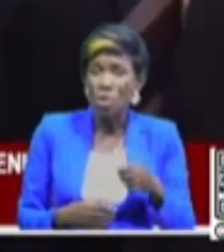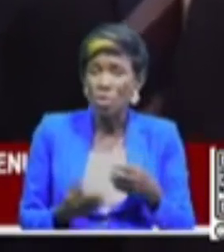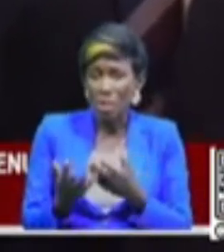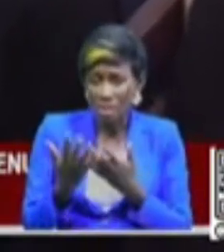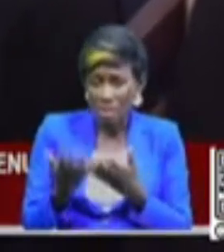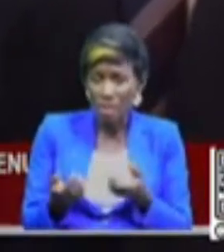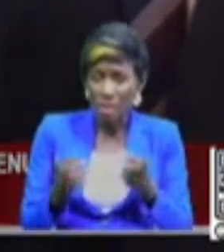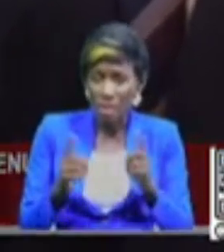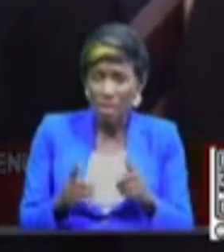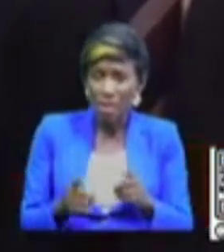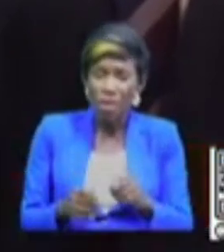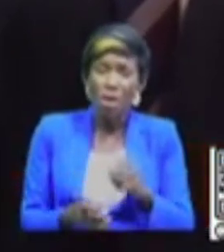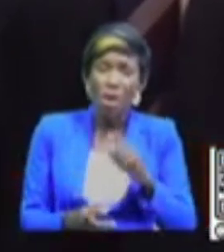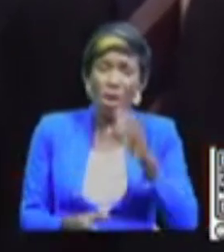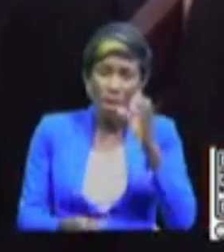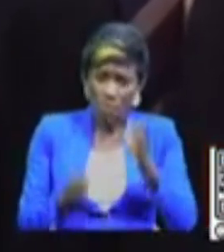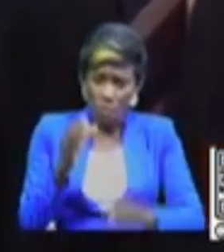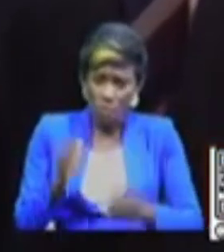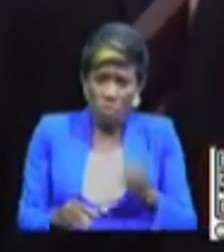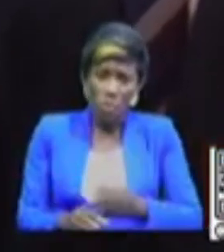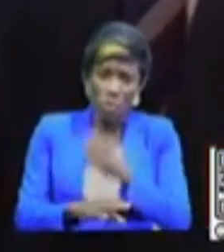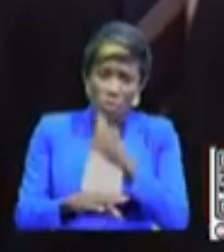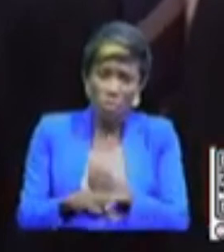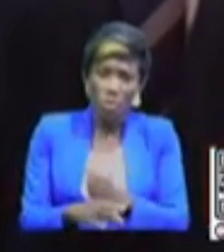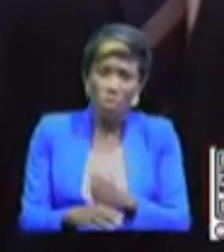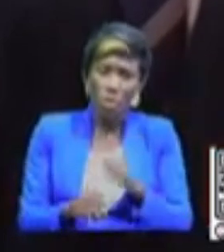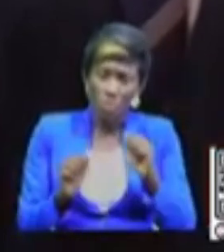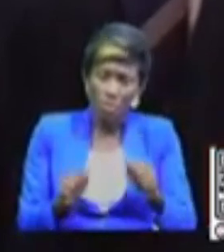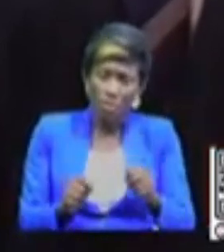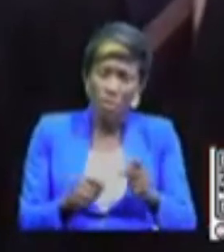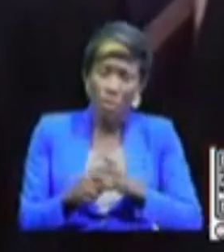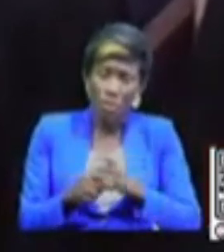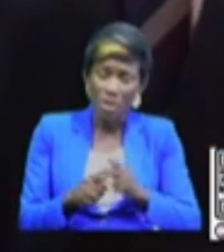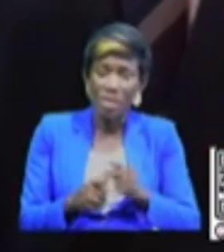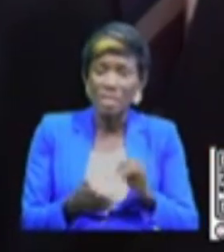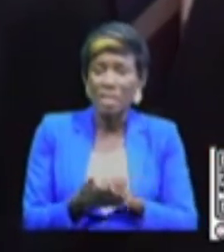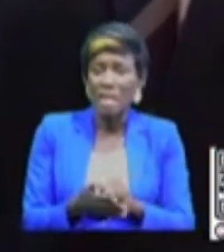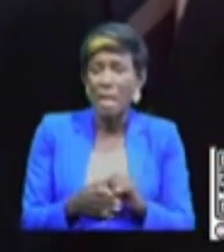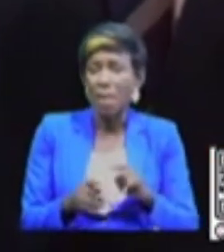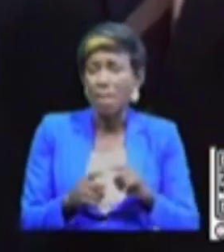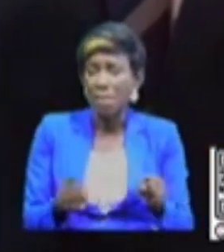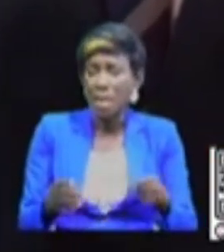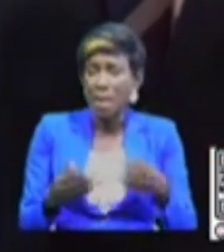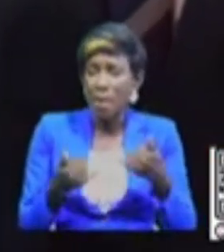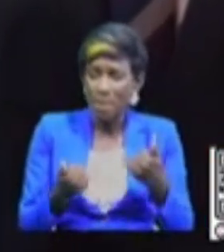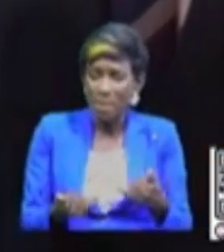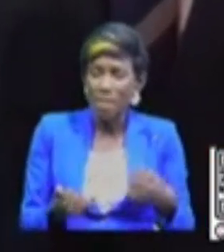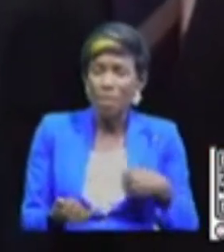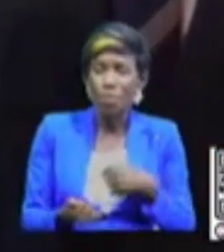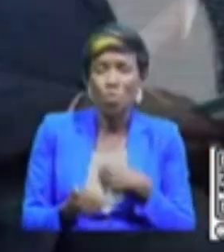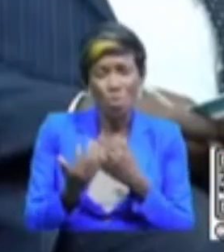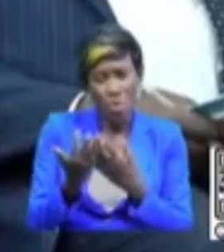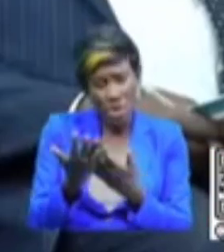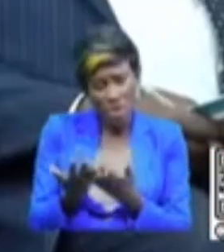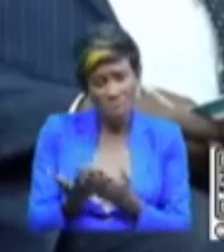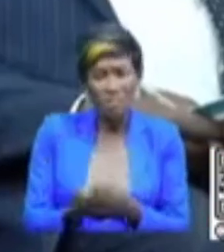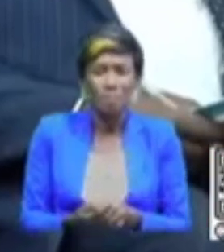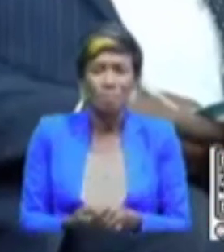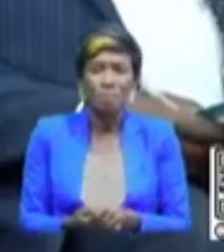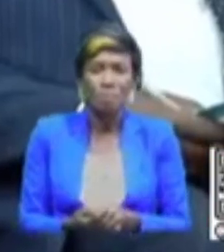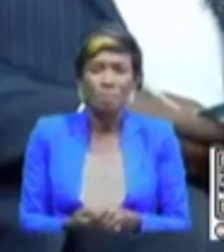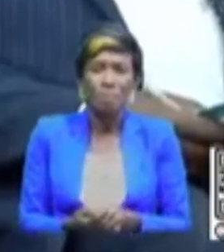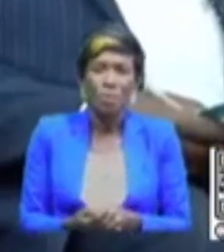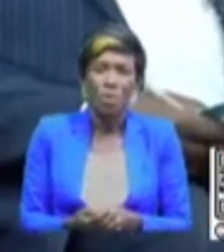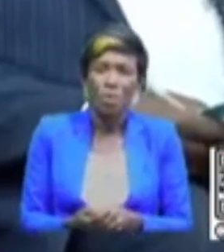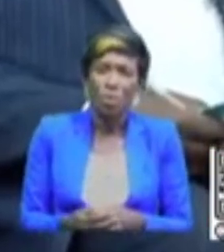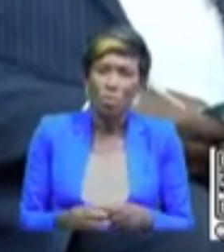prolongée et ils vont appliquer ça. Bon, pour le moment, nous tous, on attend cette constitution. La persistance